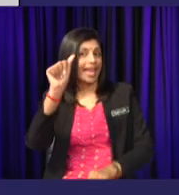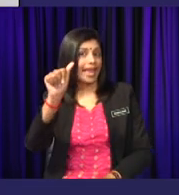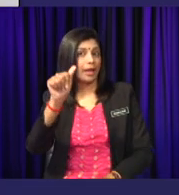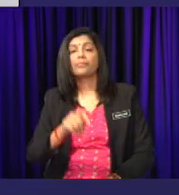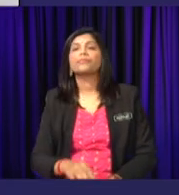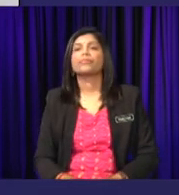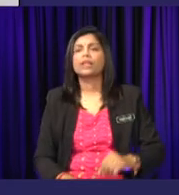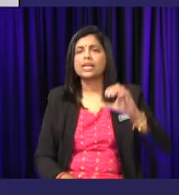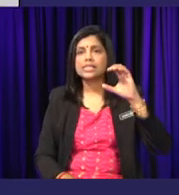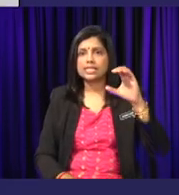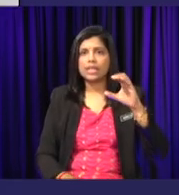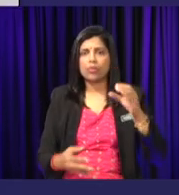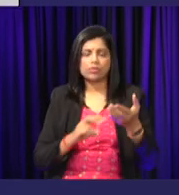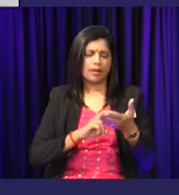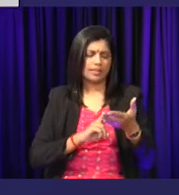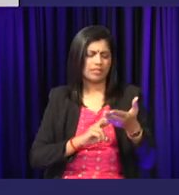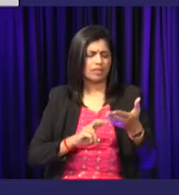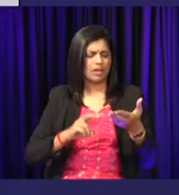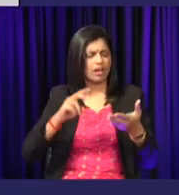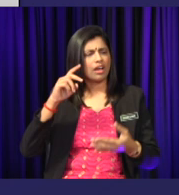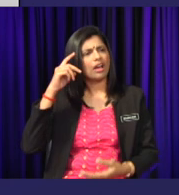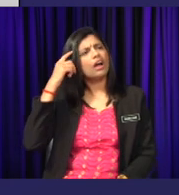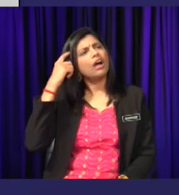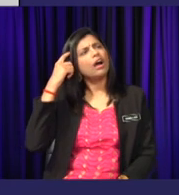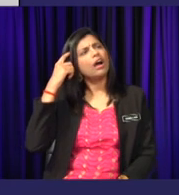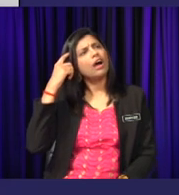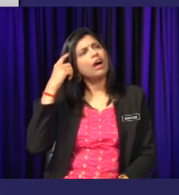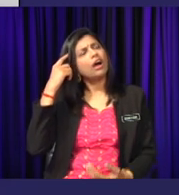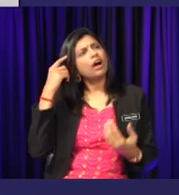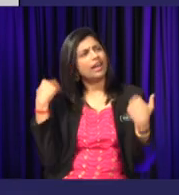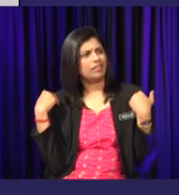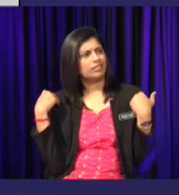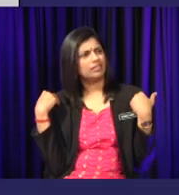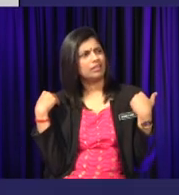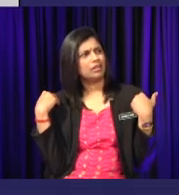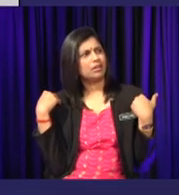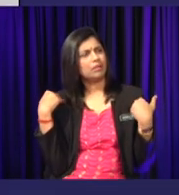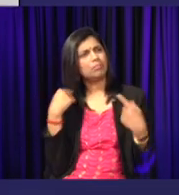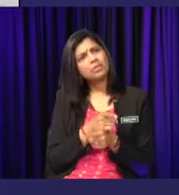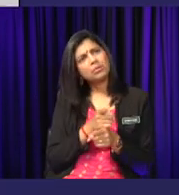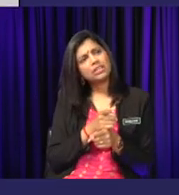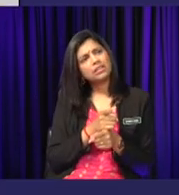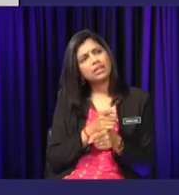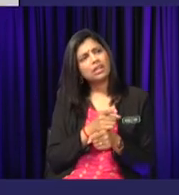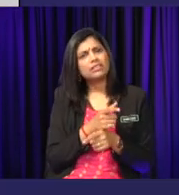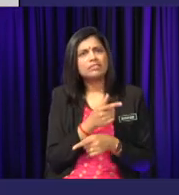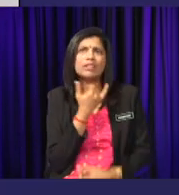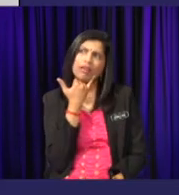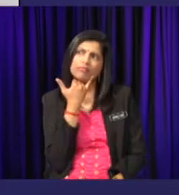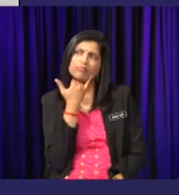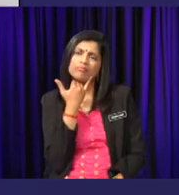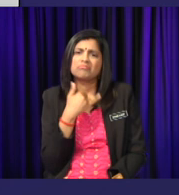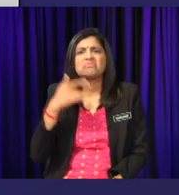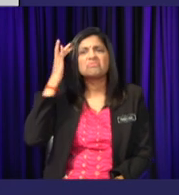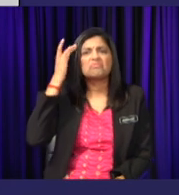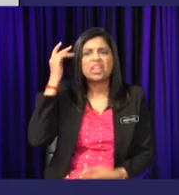ialah confusing mengelirukan ada tak fakta-fakta ataupun maklumat yang ada dalam bahan itu mengerikan